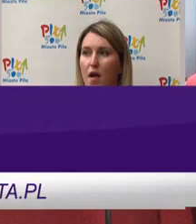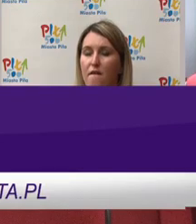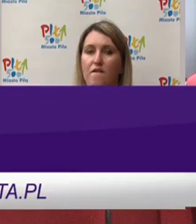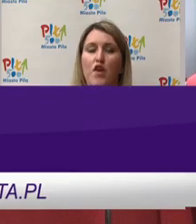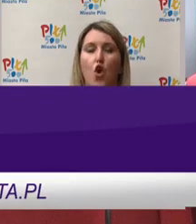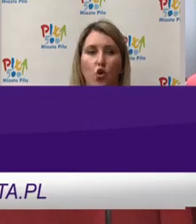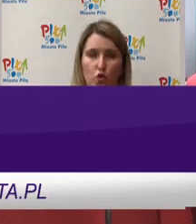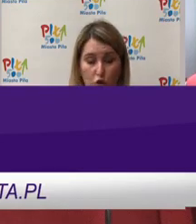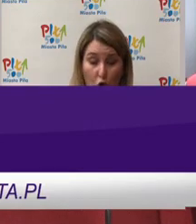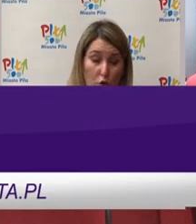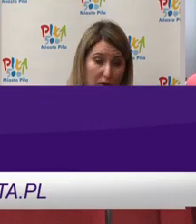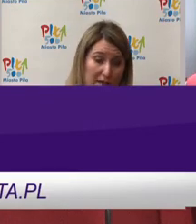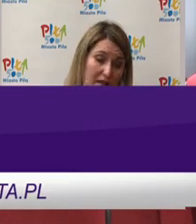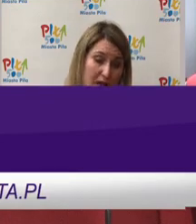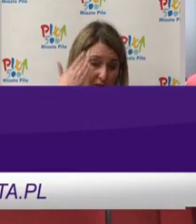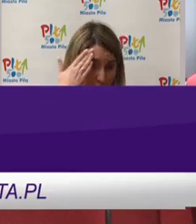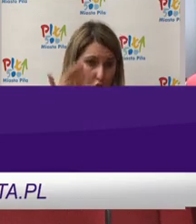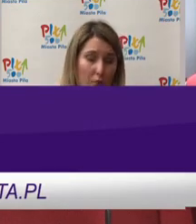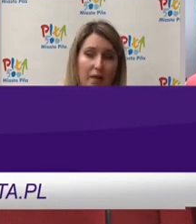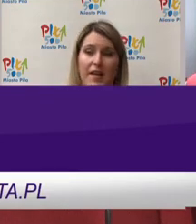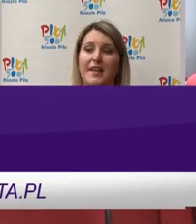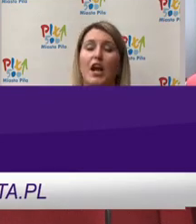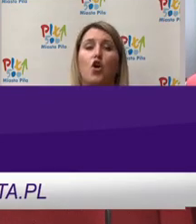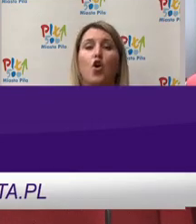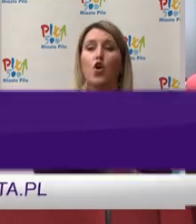i Państwo powinniście przeprowadzić jako gmina